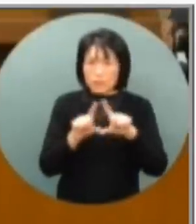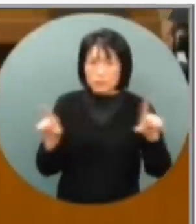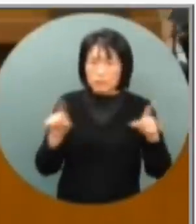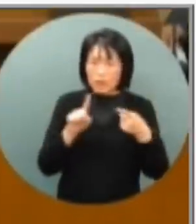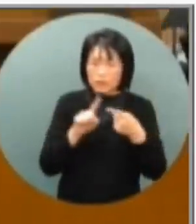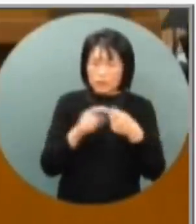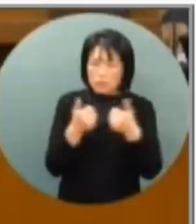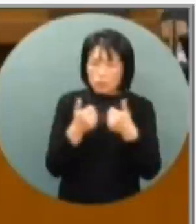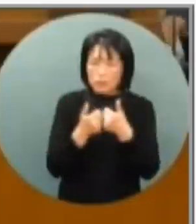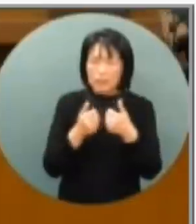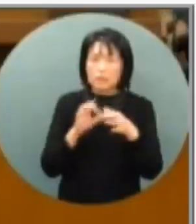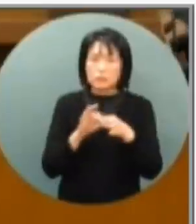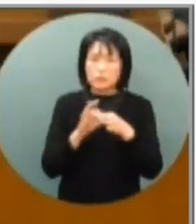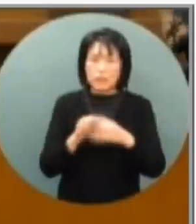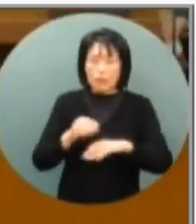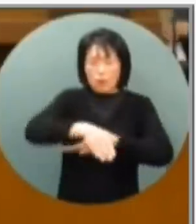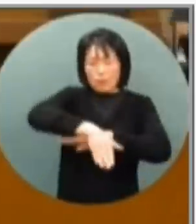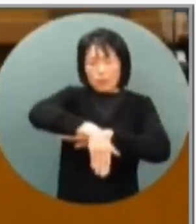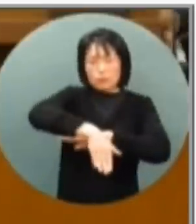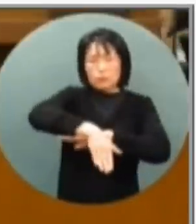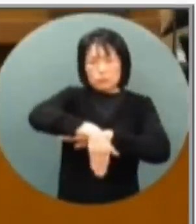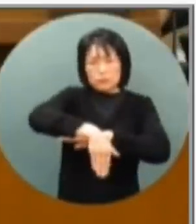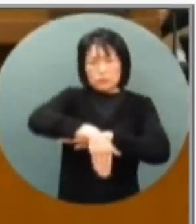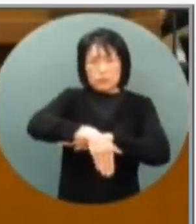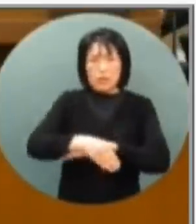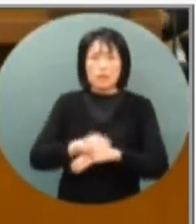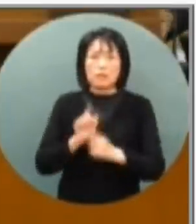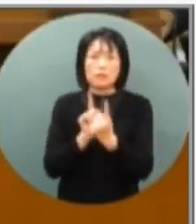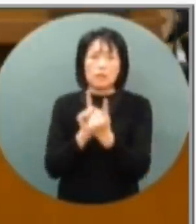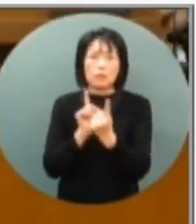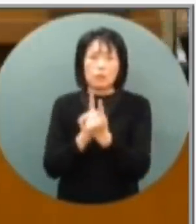口で対応させていただいております。